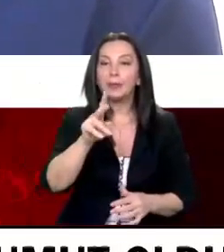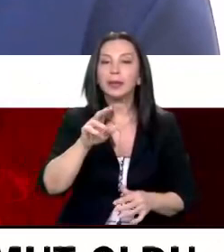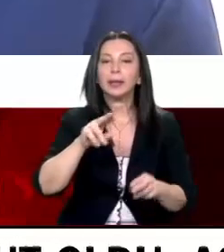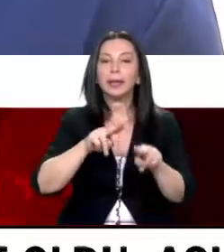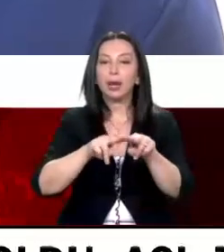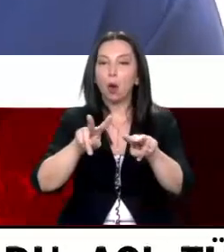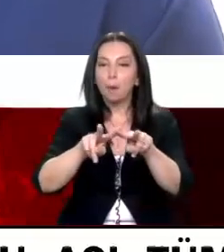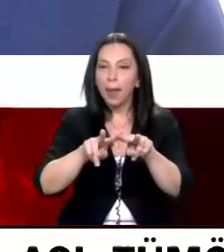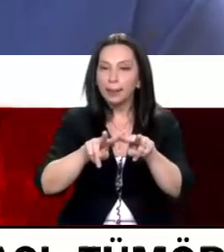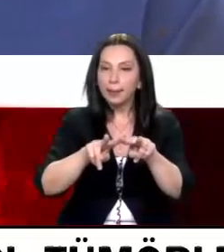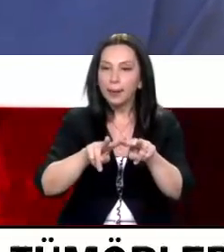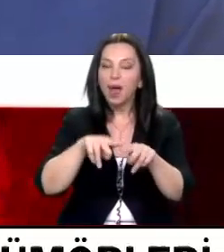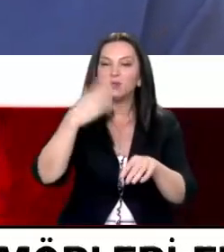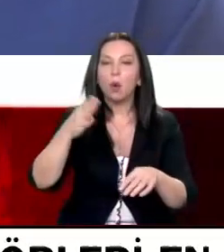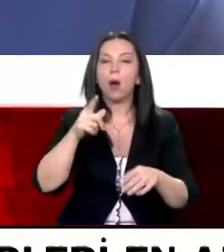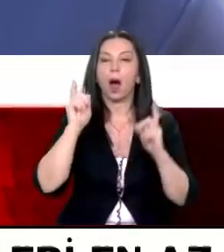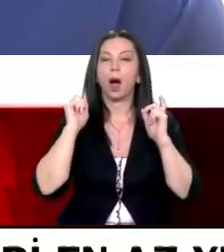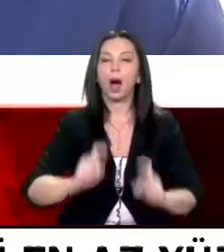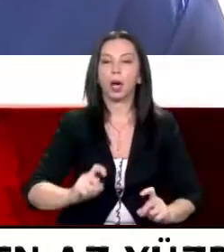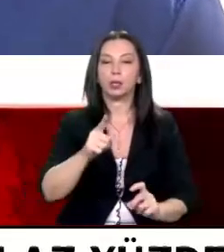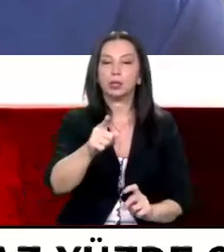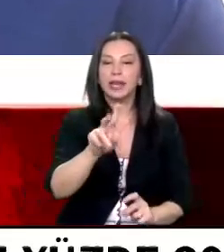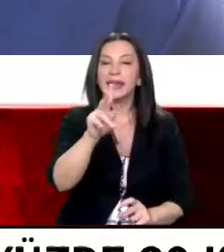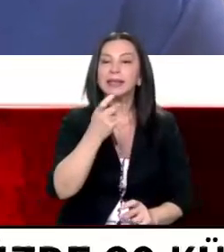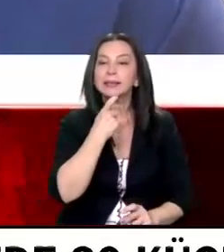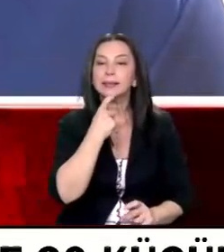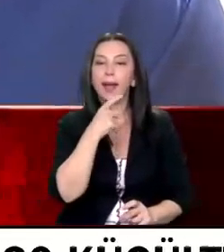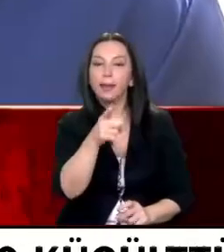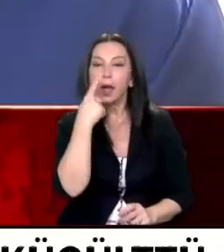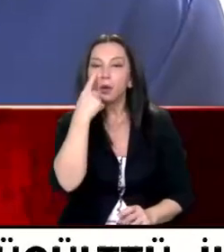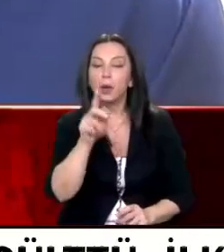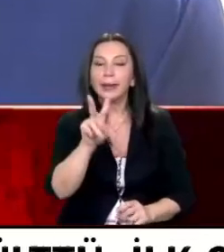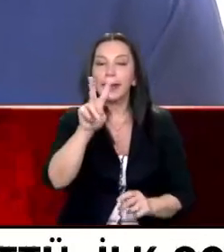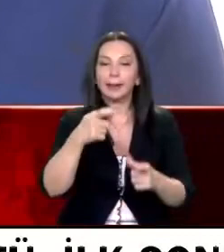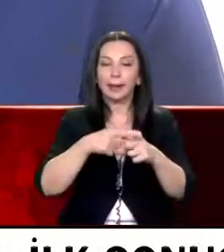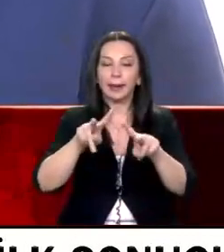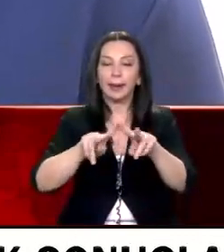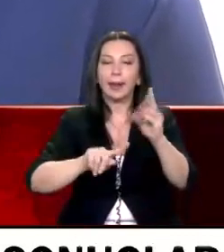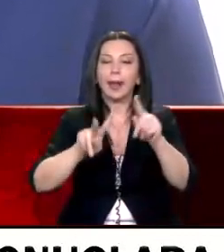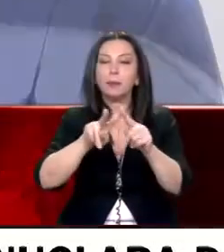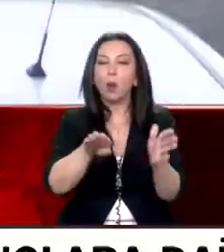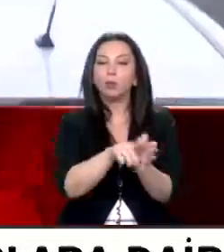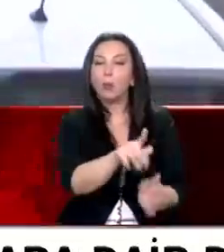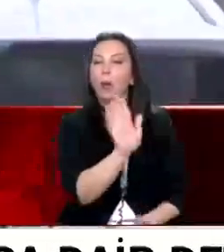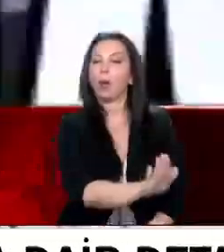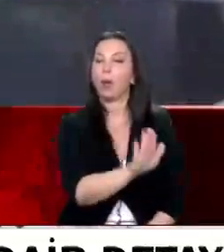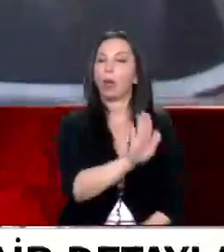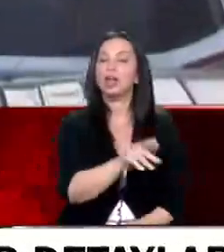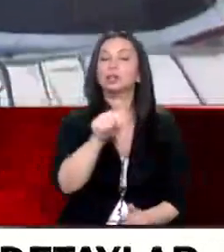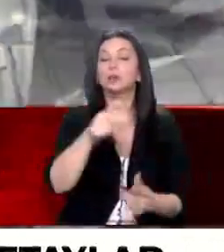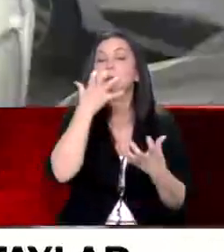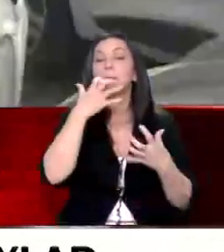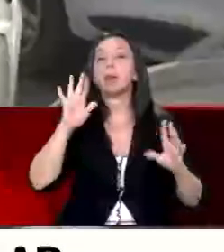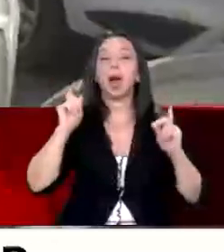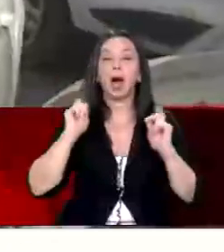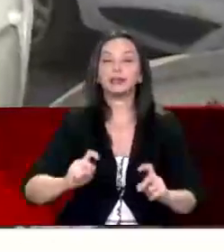kilometre gittikten sonra haczedilmiş. Tam 7 yıldan beri 7 Emin Otoparkı'nda bekliyor. Artık beklemeyecek.